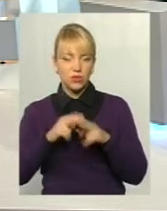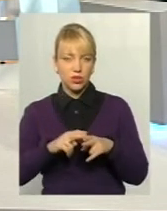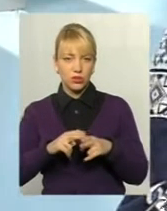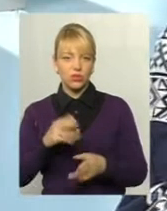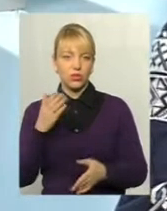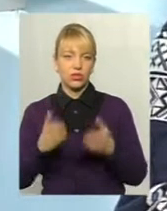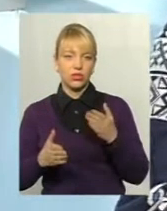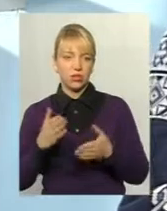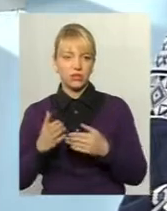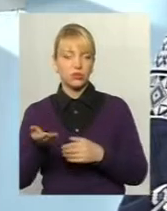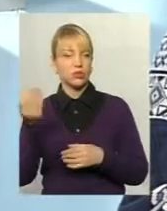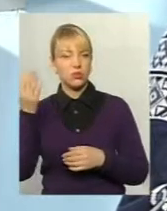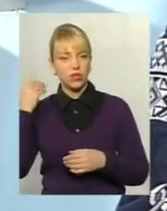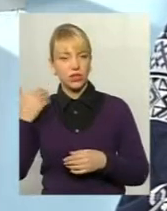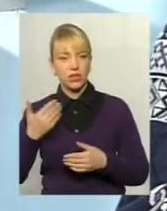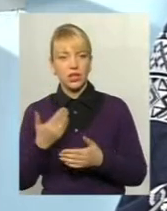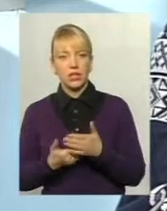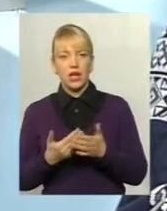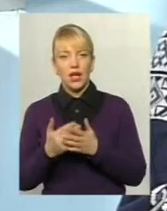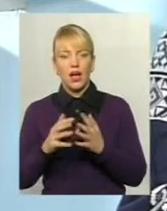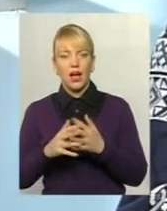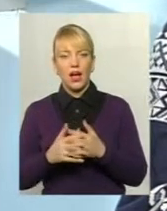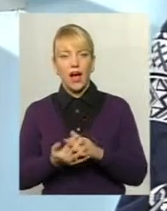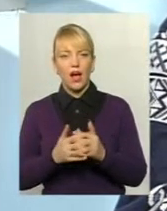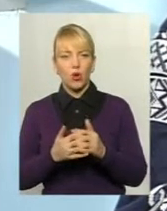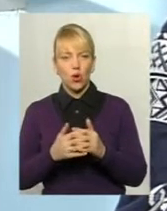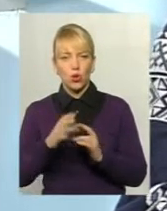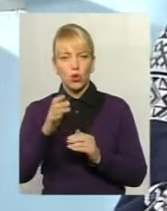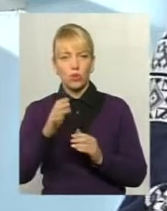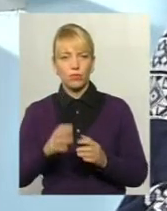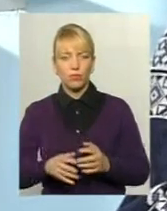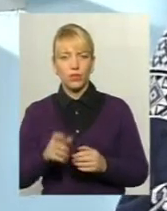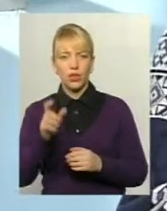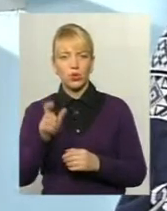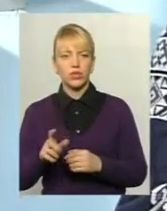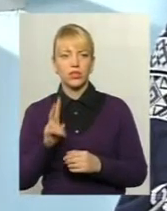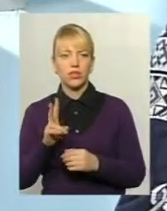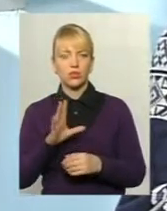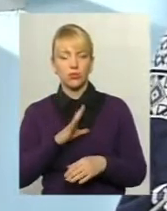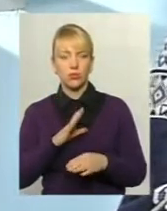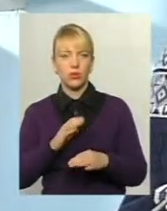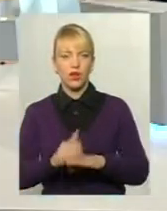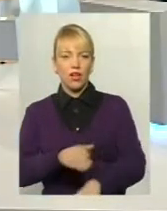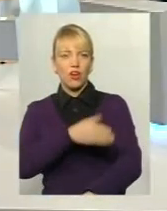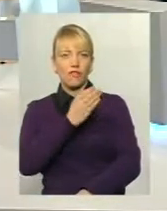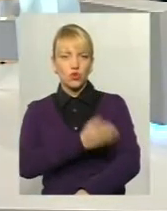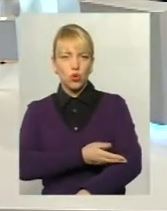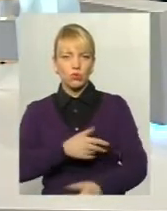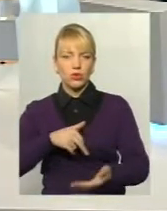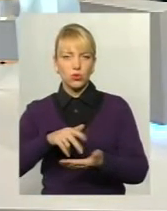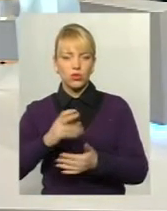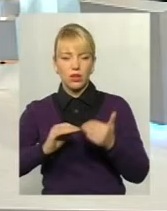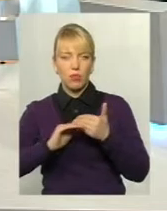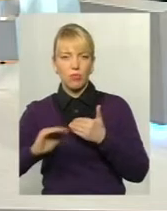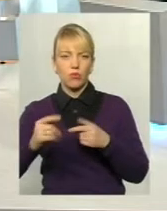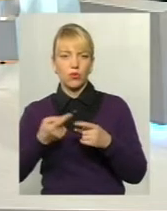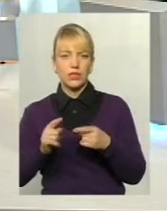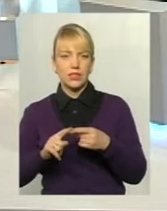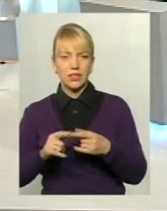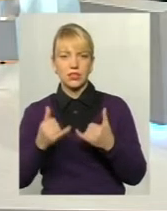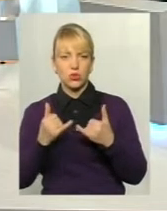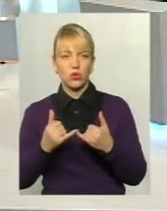Якщо колись, скажімо, агроном – це була людина, яка в кирзових чоботях ходила по полю, то сьогодні це